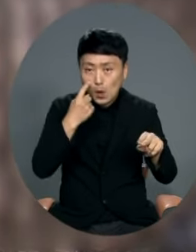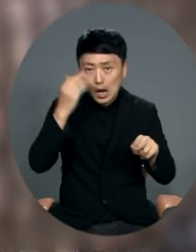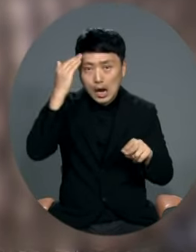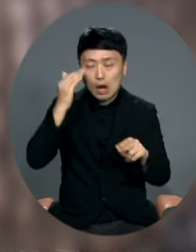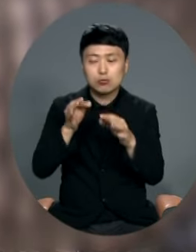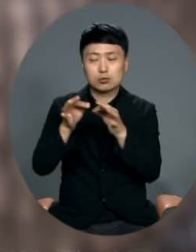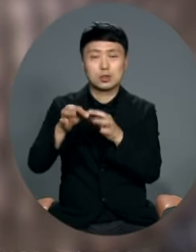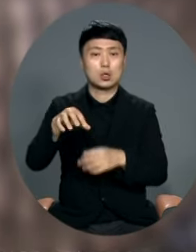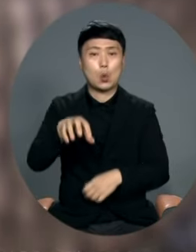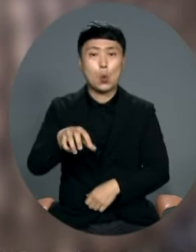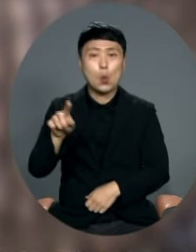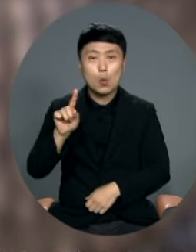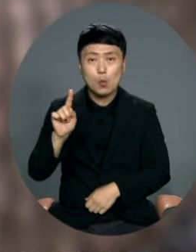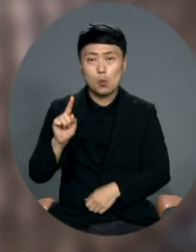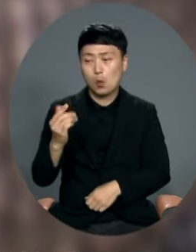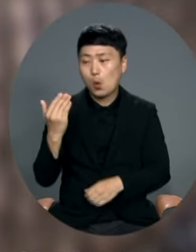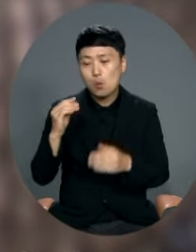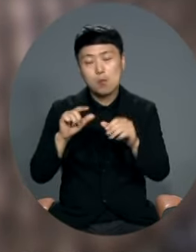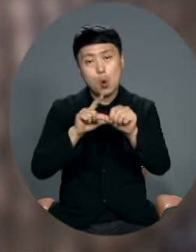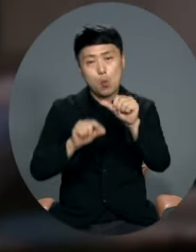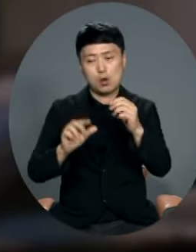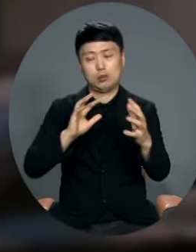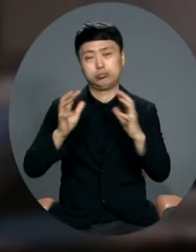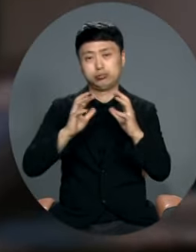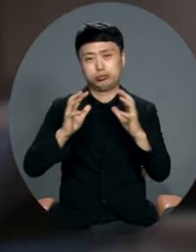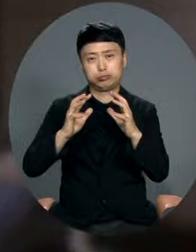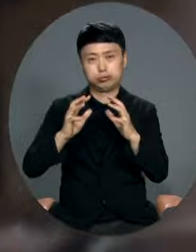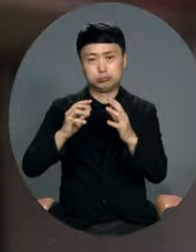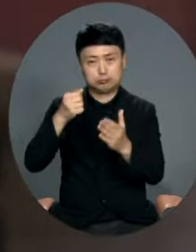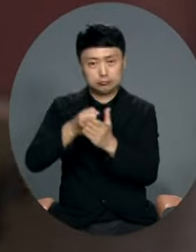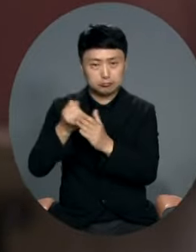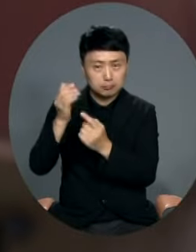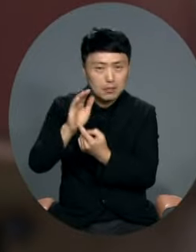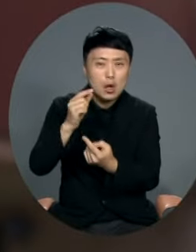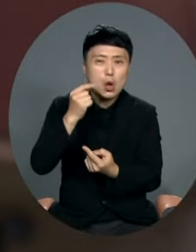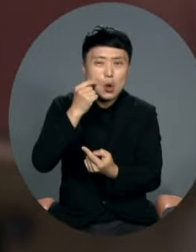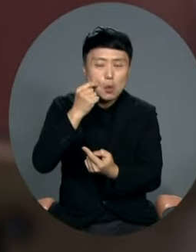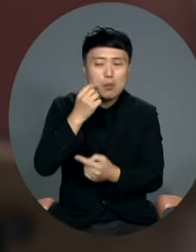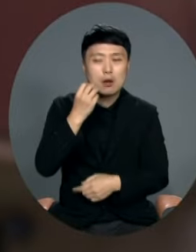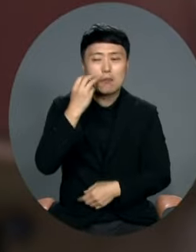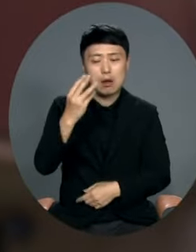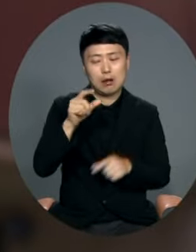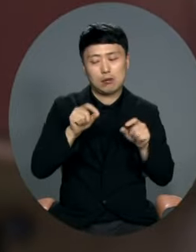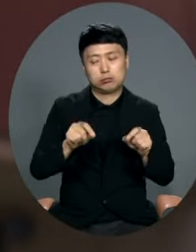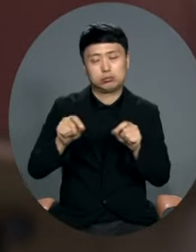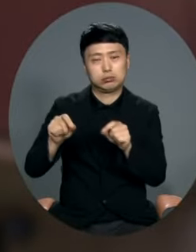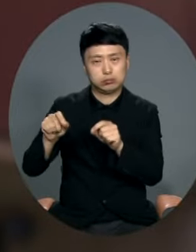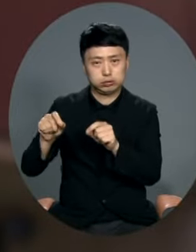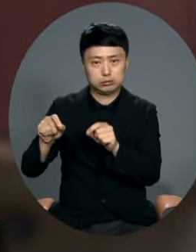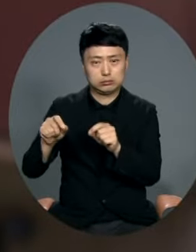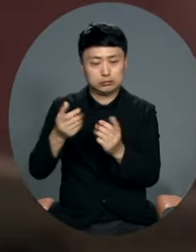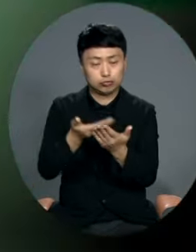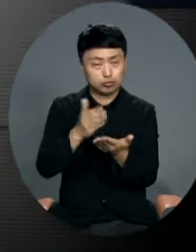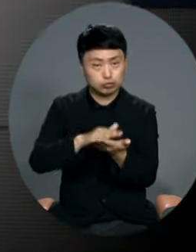기업심사위원회는 지난 5월 말 회의를 열었다가 결론을 내지 않고 석 달가량 개선 기간을 준 뒤